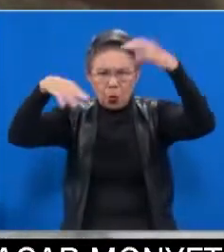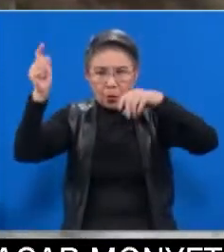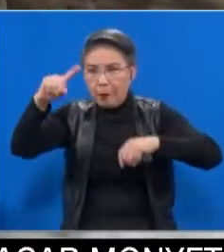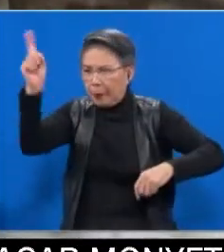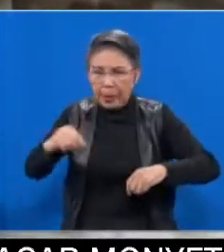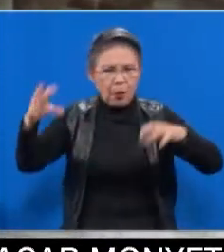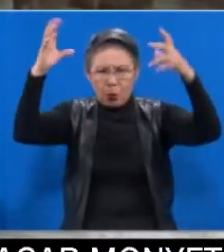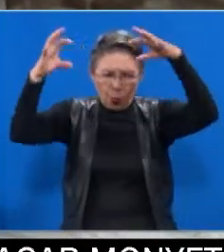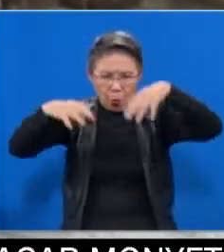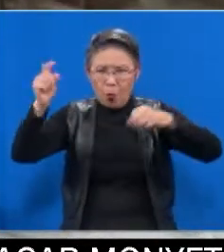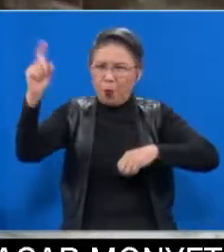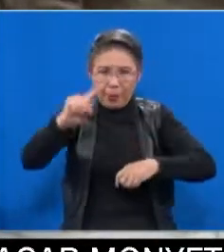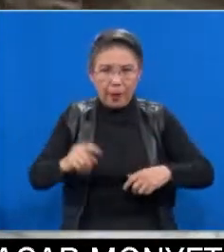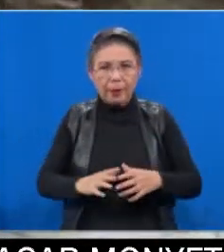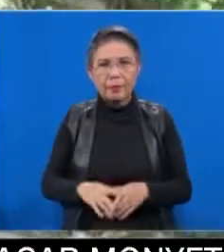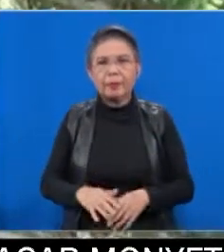turun.